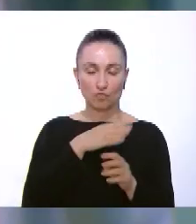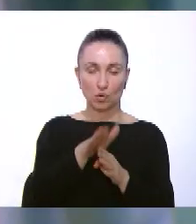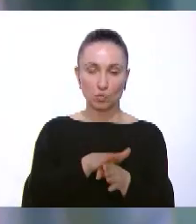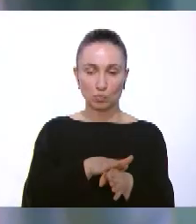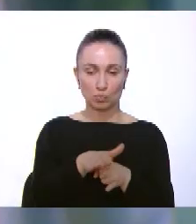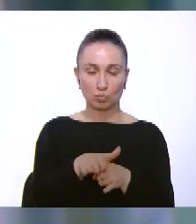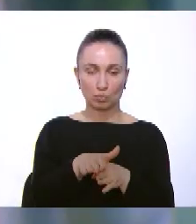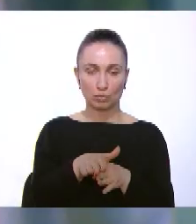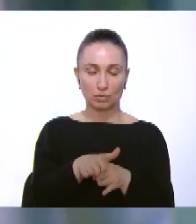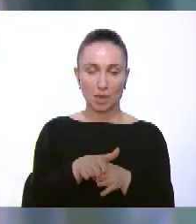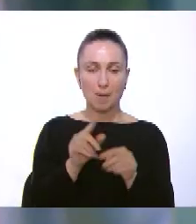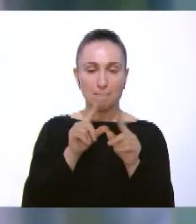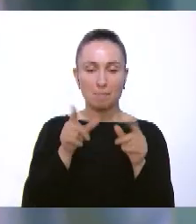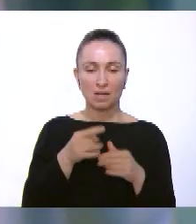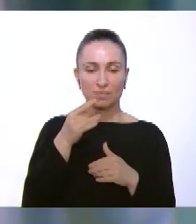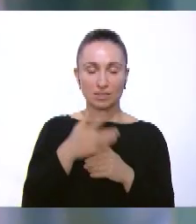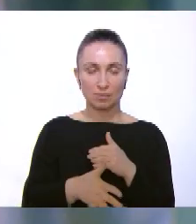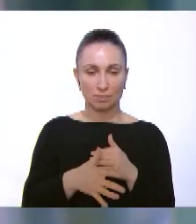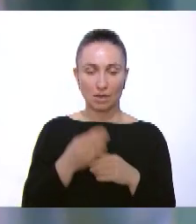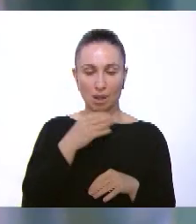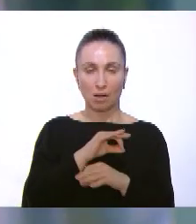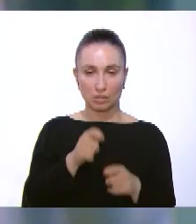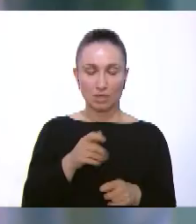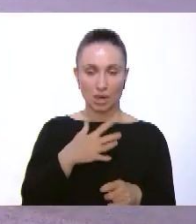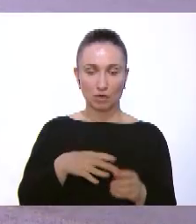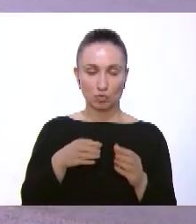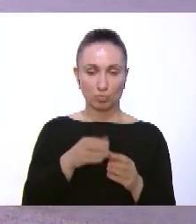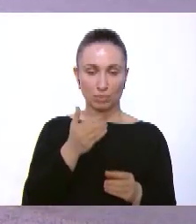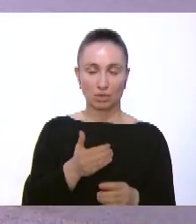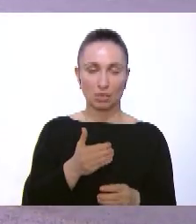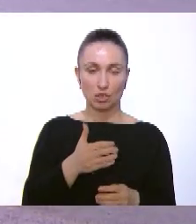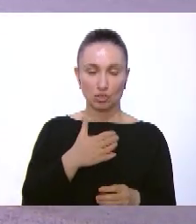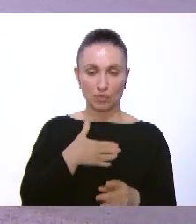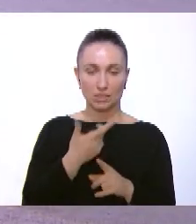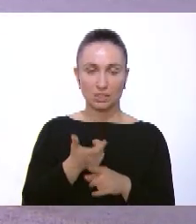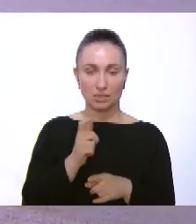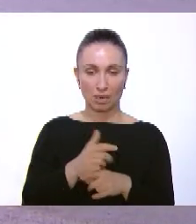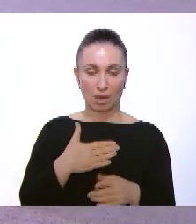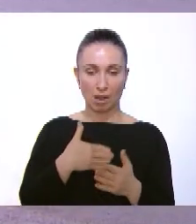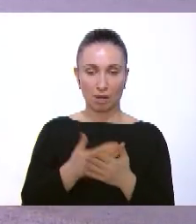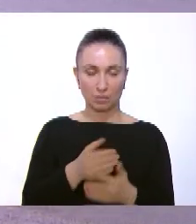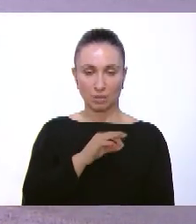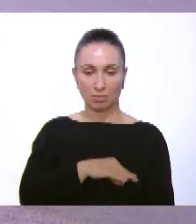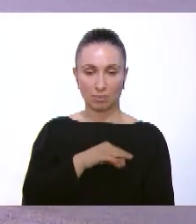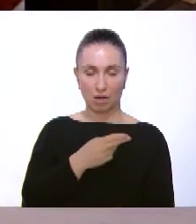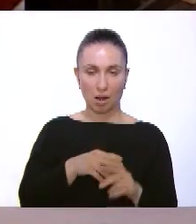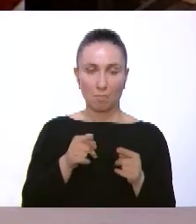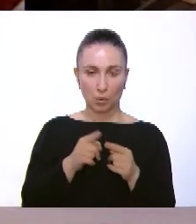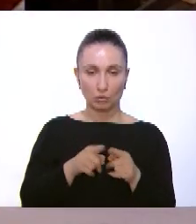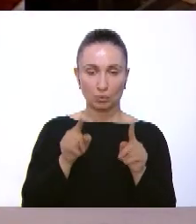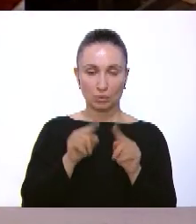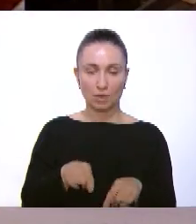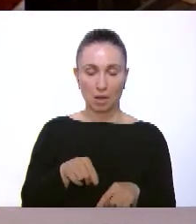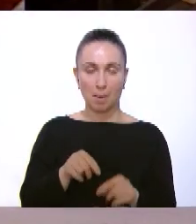აბასთუმნის ფილტვის ცენტრი არაჩვეულებრივი საჩუქარი, რომელსაც ჩვენ ძალიან აქტიურად ვიყენებთ ამ კუთხითაც,